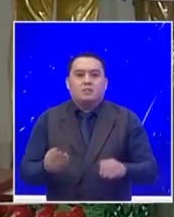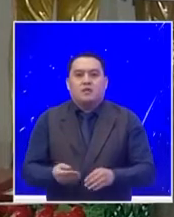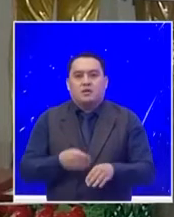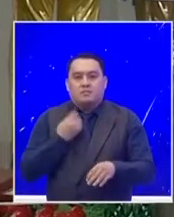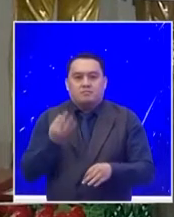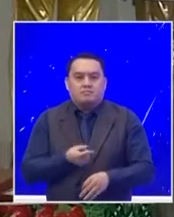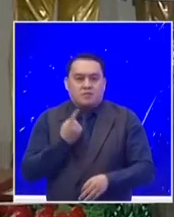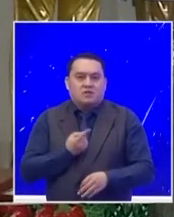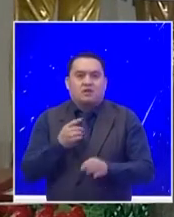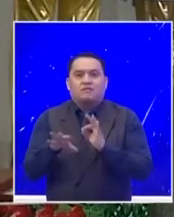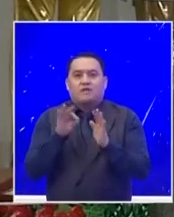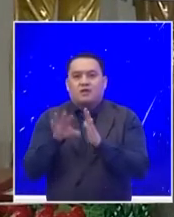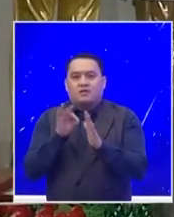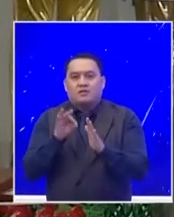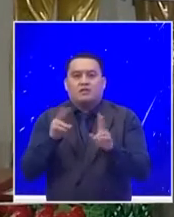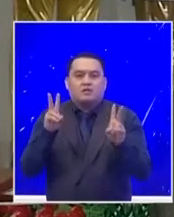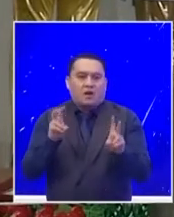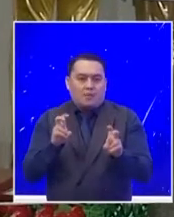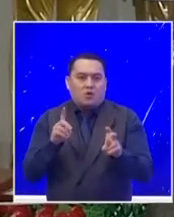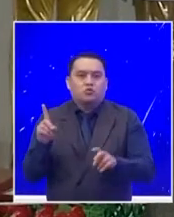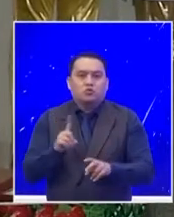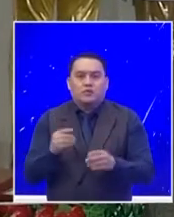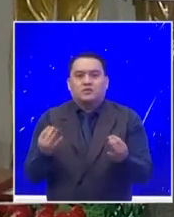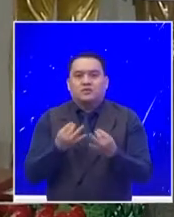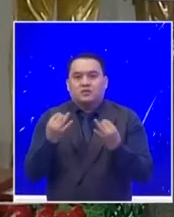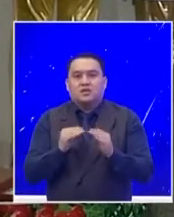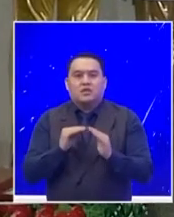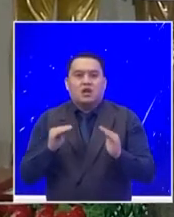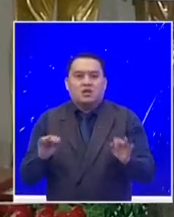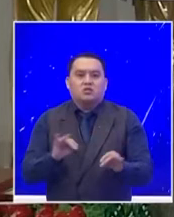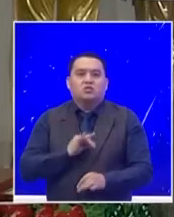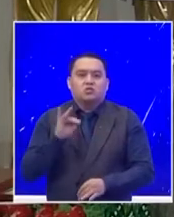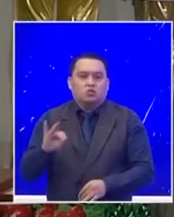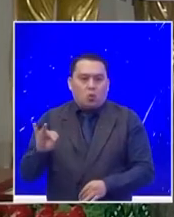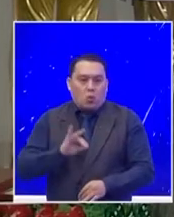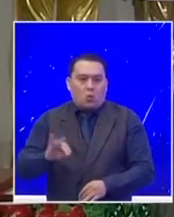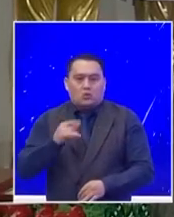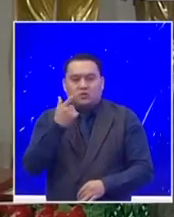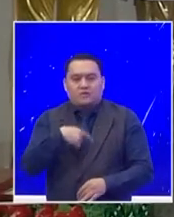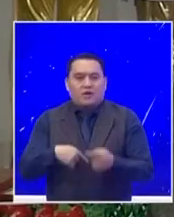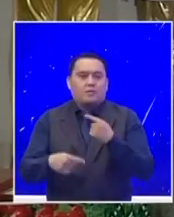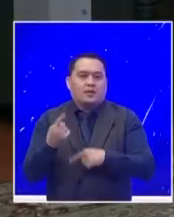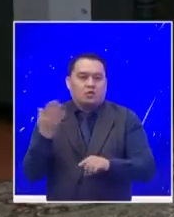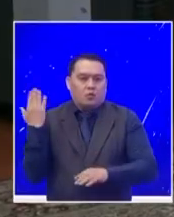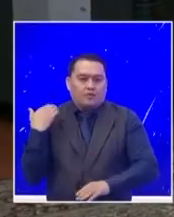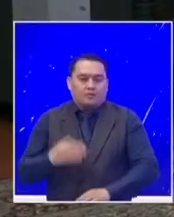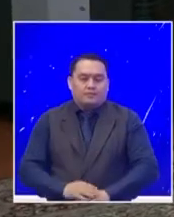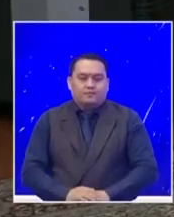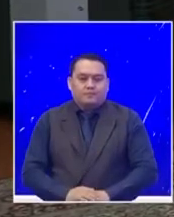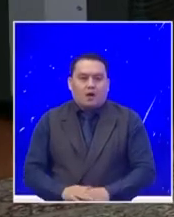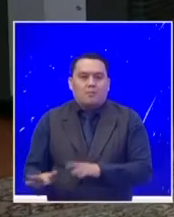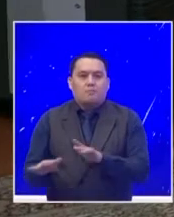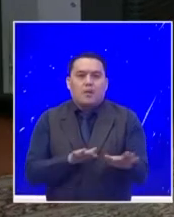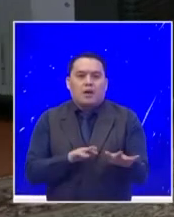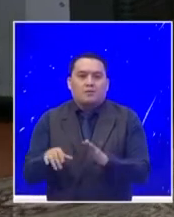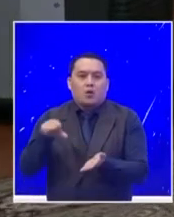все это. Выбрали тему сакского времени, чтобы заинтересовать детей историей прошлых веков, своих предков. На масштабном